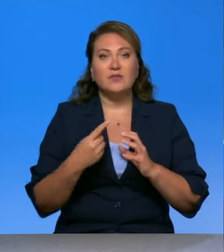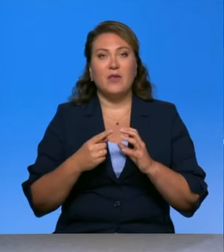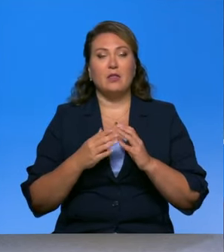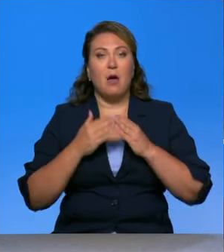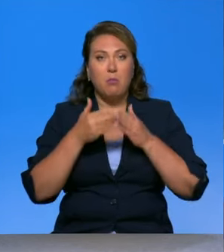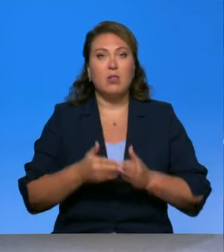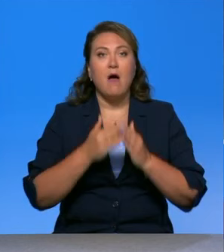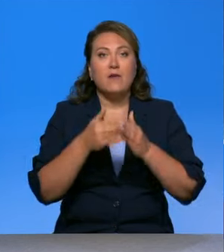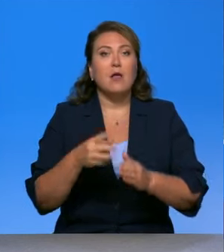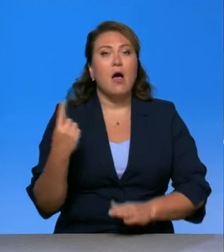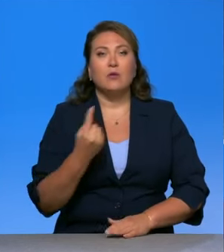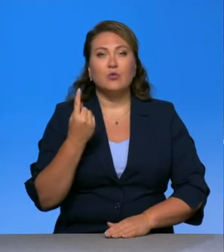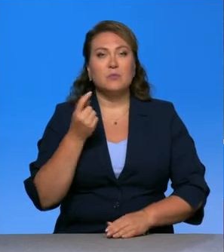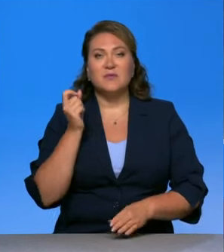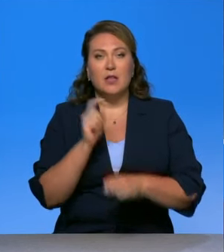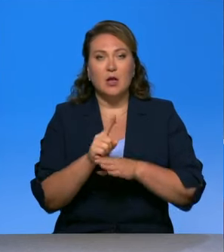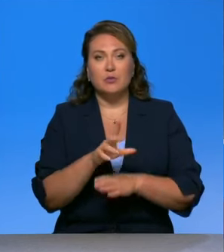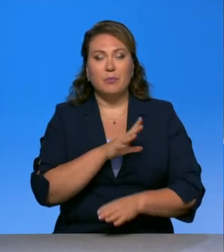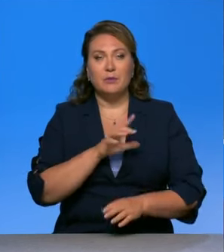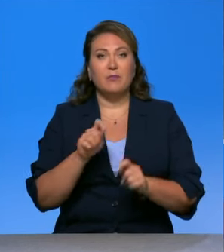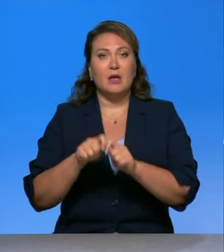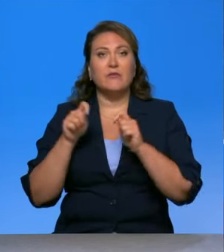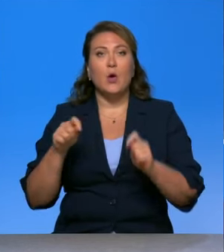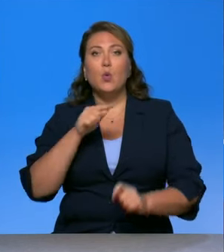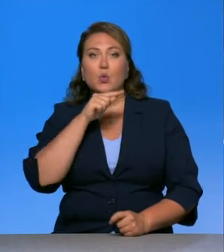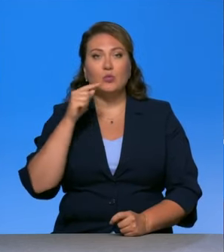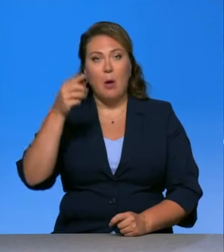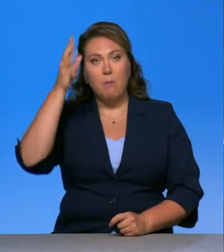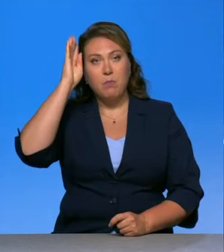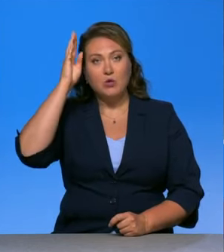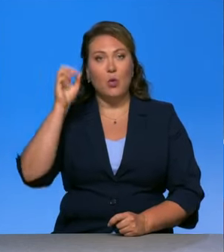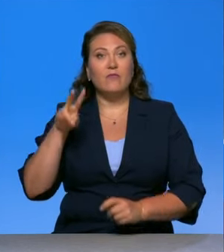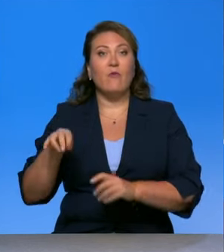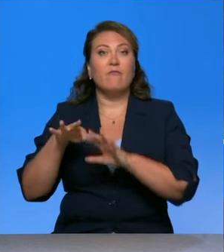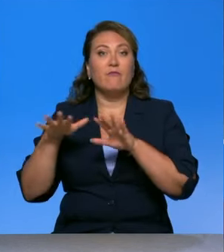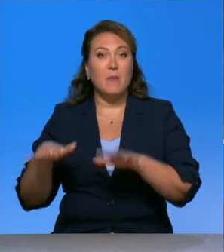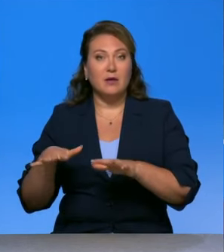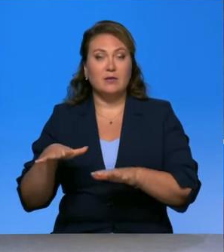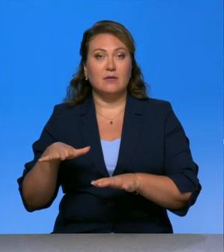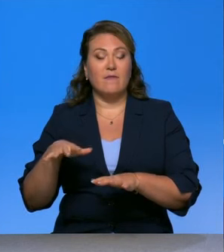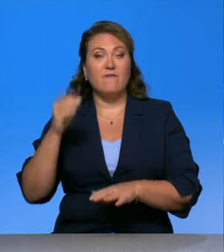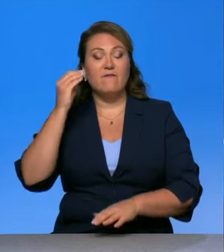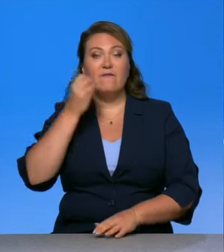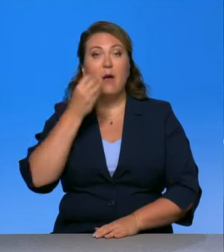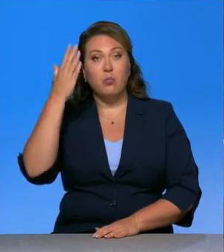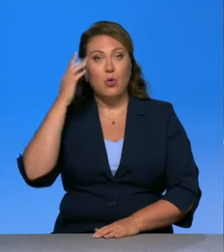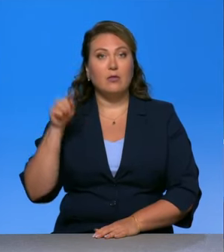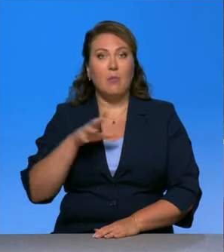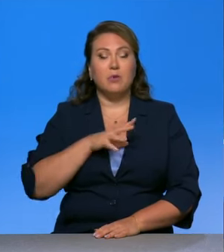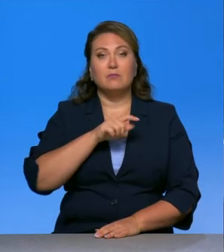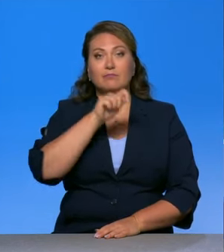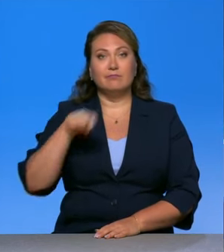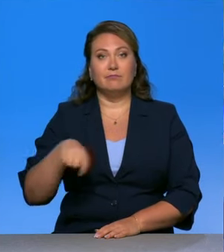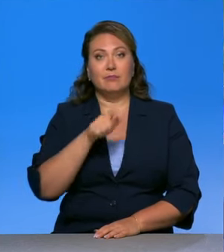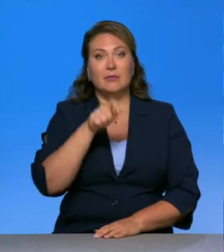ставили организовать русское посольство в Японии. Так вот, там был Рязанов, который должен был это организовать, угу. И, к сожалению... Ну,